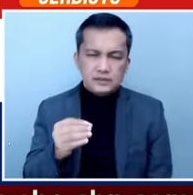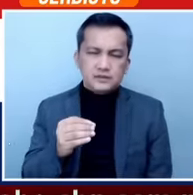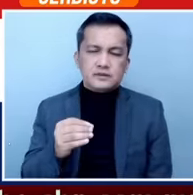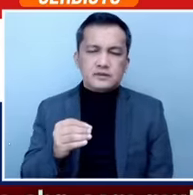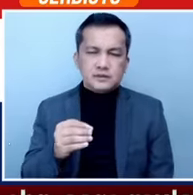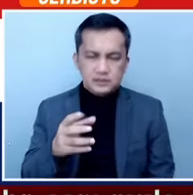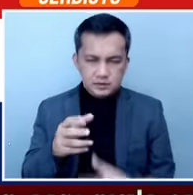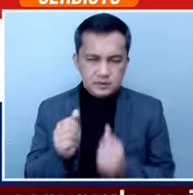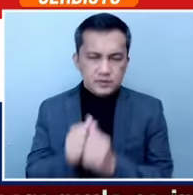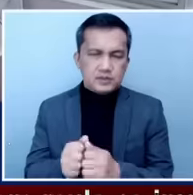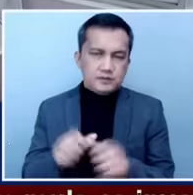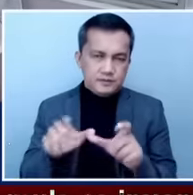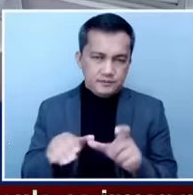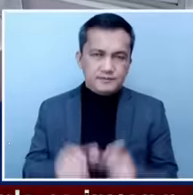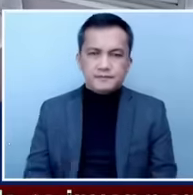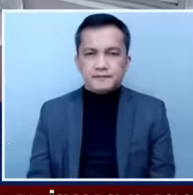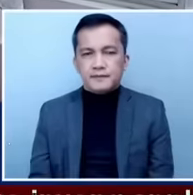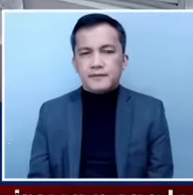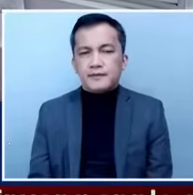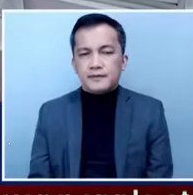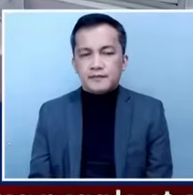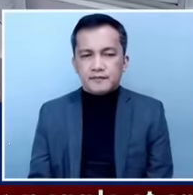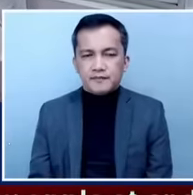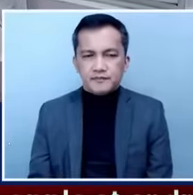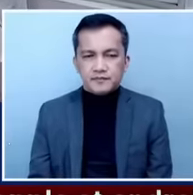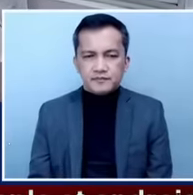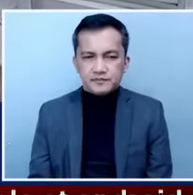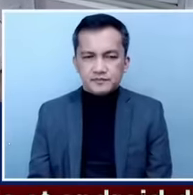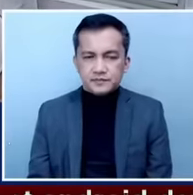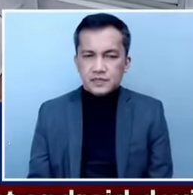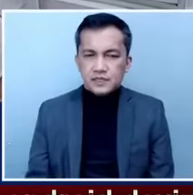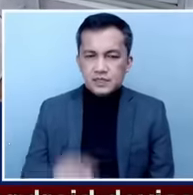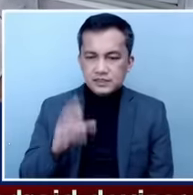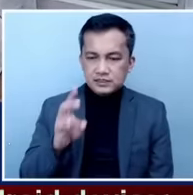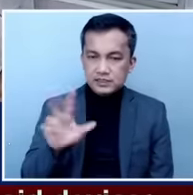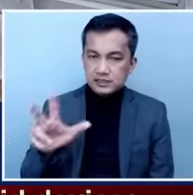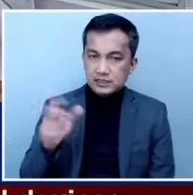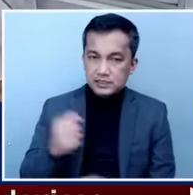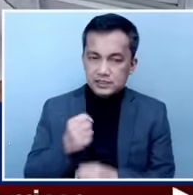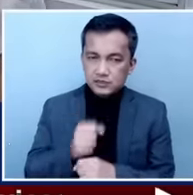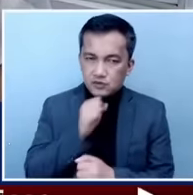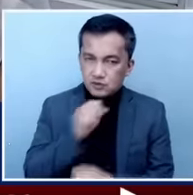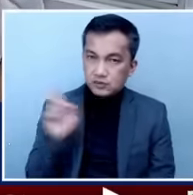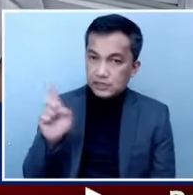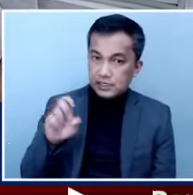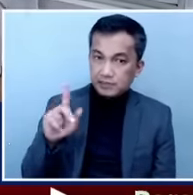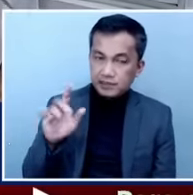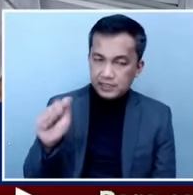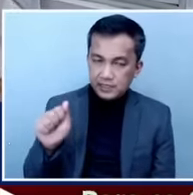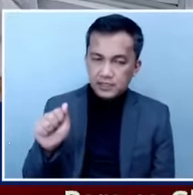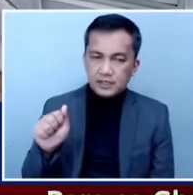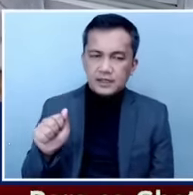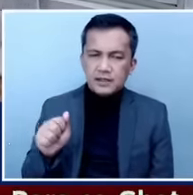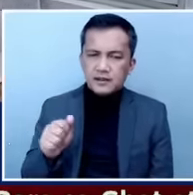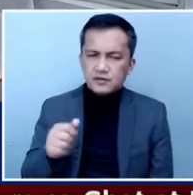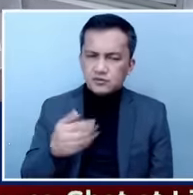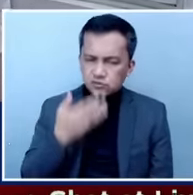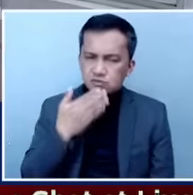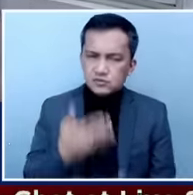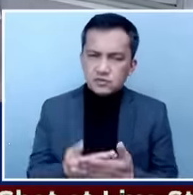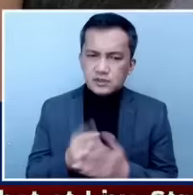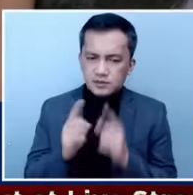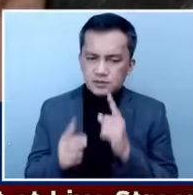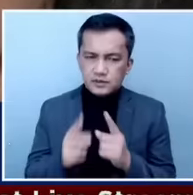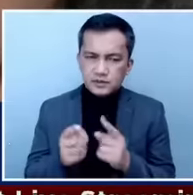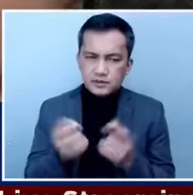na rin sa PWD. Para naman sa 73-anyos na si Elvira Araos, mabuti na napag-uusapan ang isyong